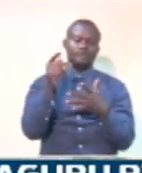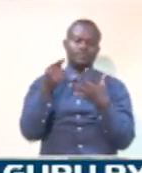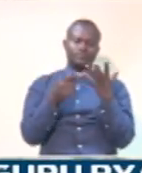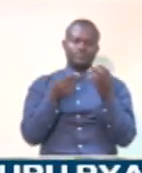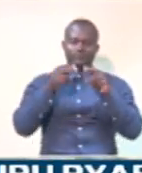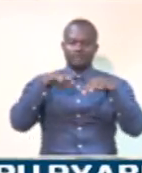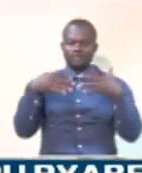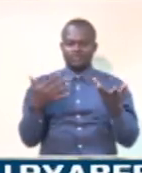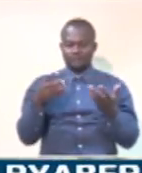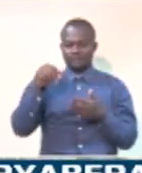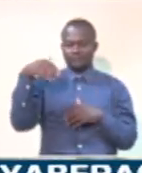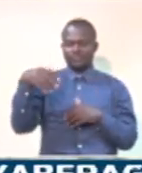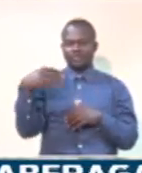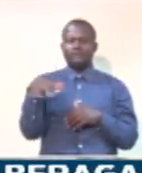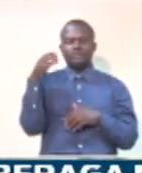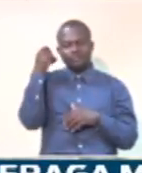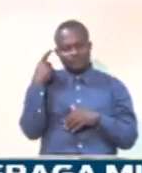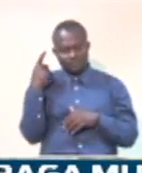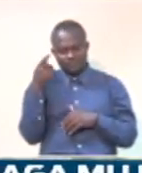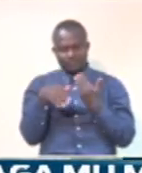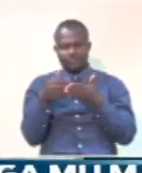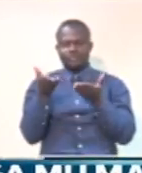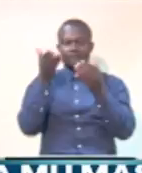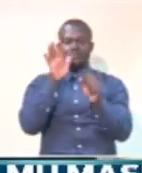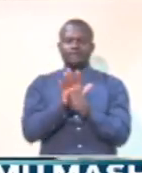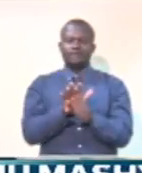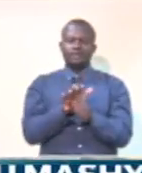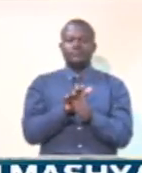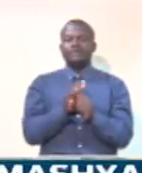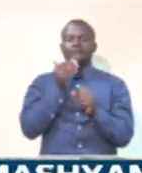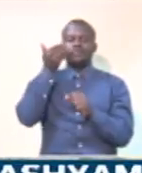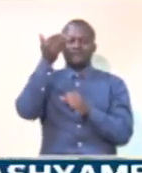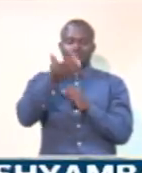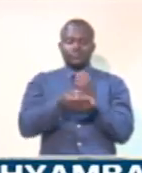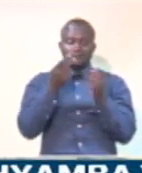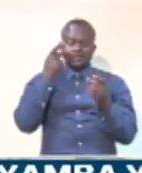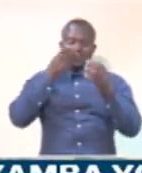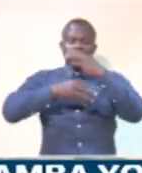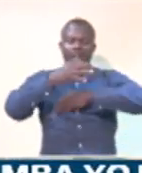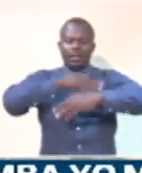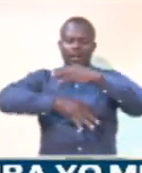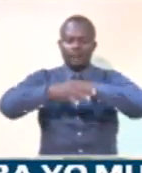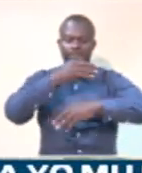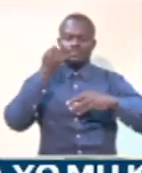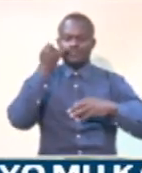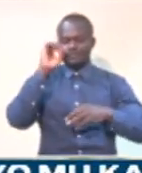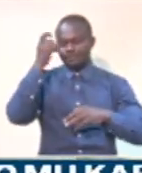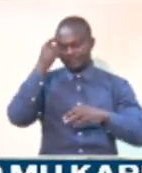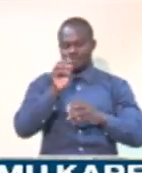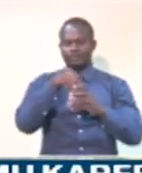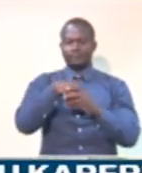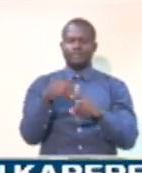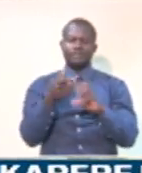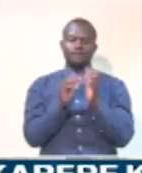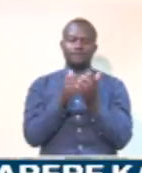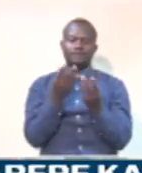gute bihenzwe, byazamutse cyane nabyo. Ugasanga rero inganda iyo leta ibigiyemo